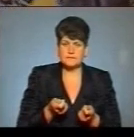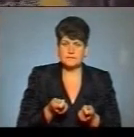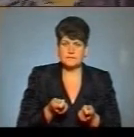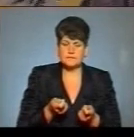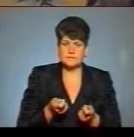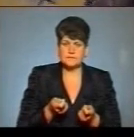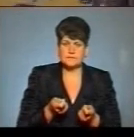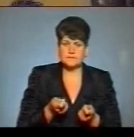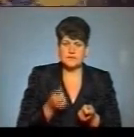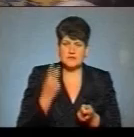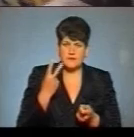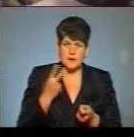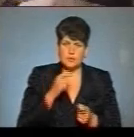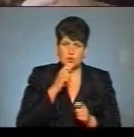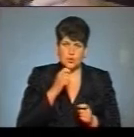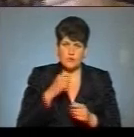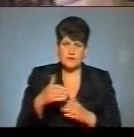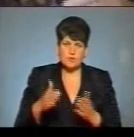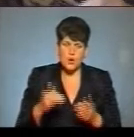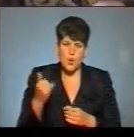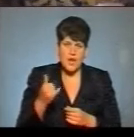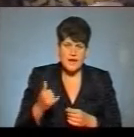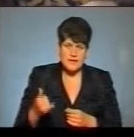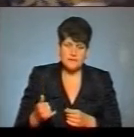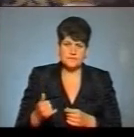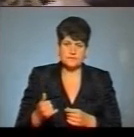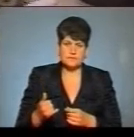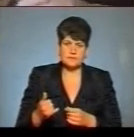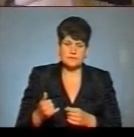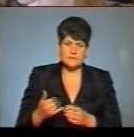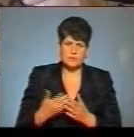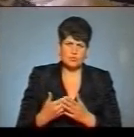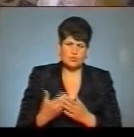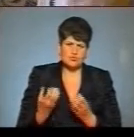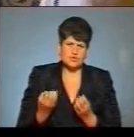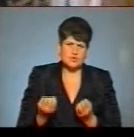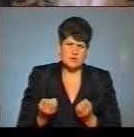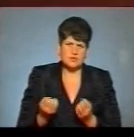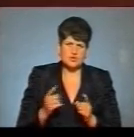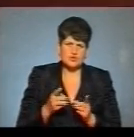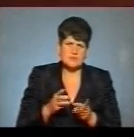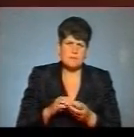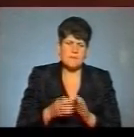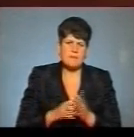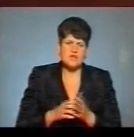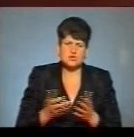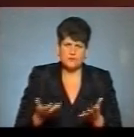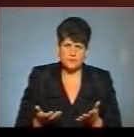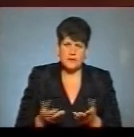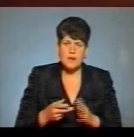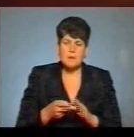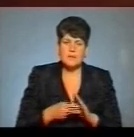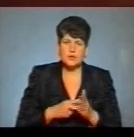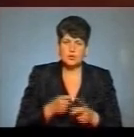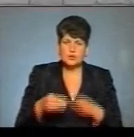значить, до подарункових наборів. Це буде олія. І, по-моєму, ще щось печиво. Продуктові набори планують